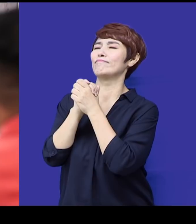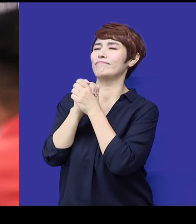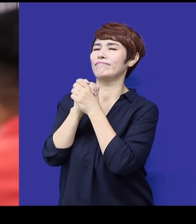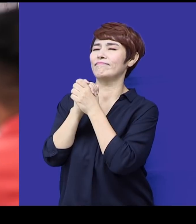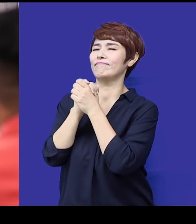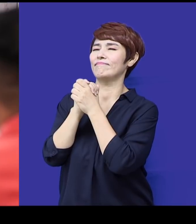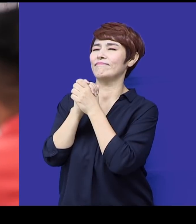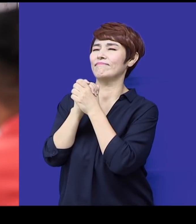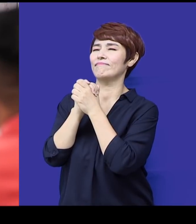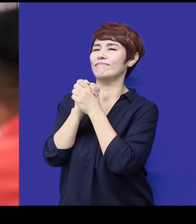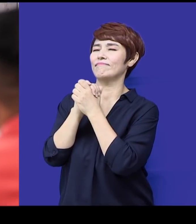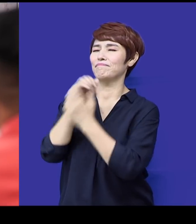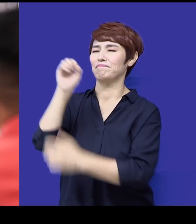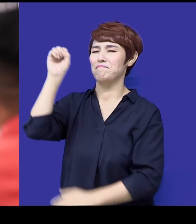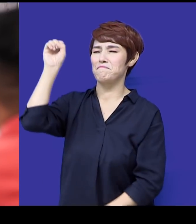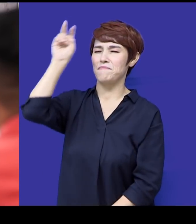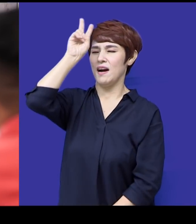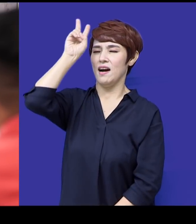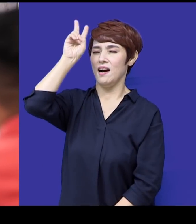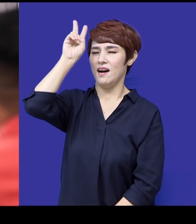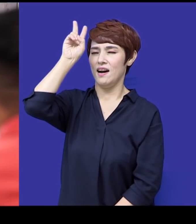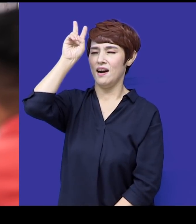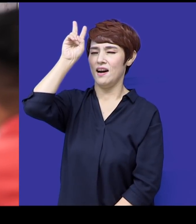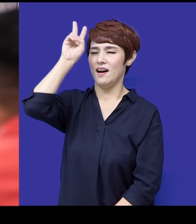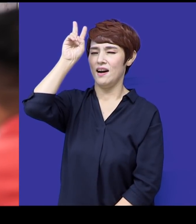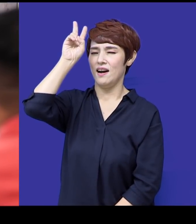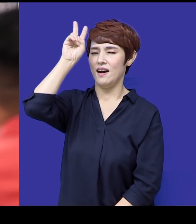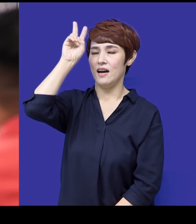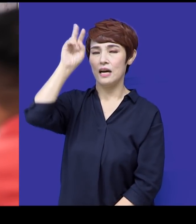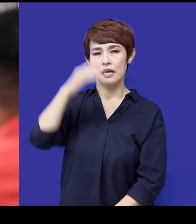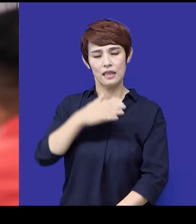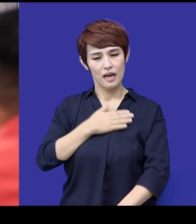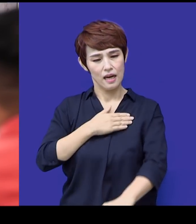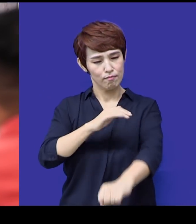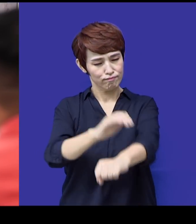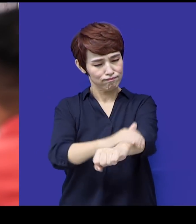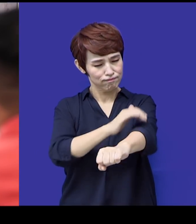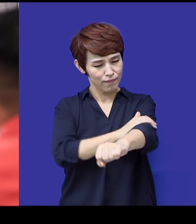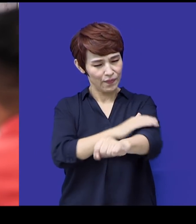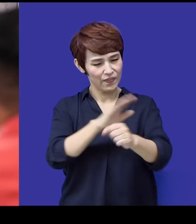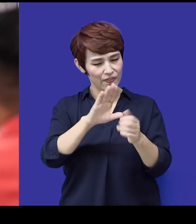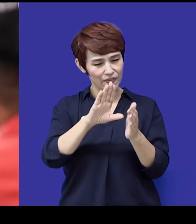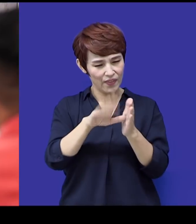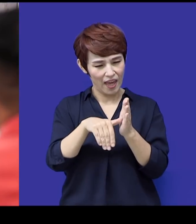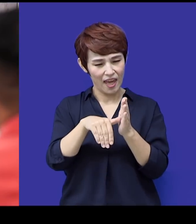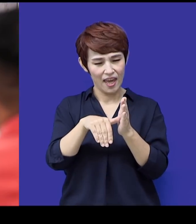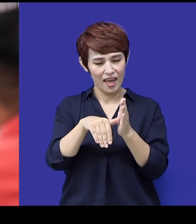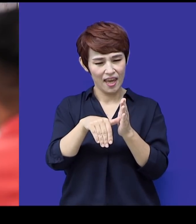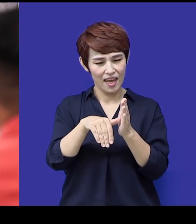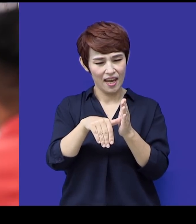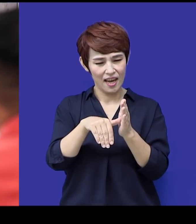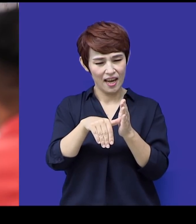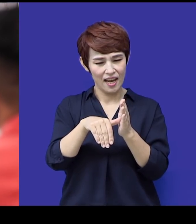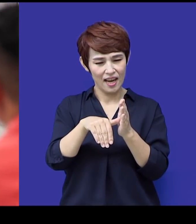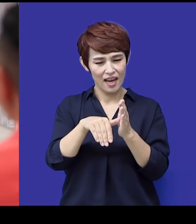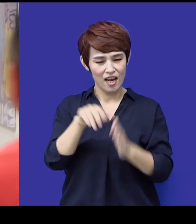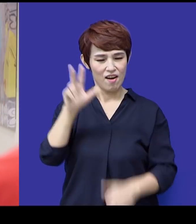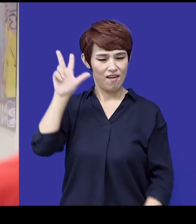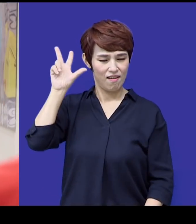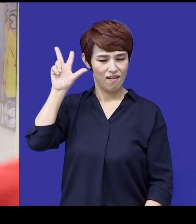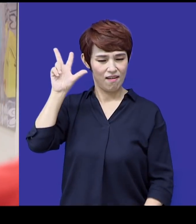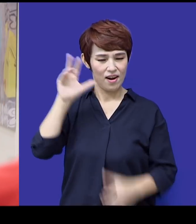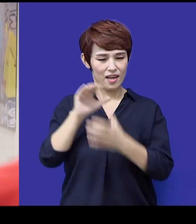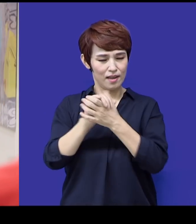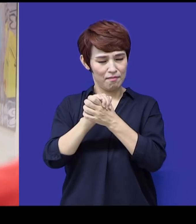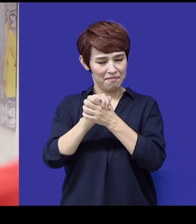갑자기 귀에 내가 그 인턴 남을 때에 하나님 앞에 그 얼떨결에 서원 기도한 게